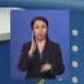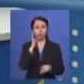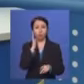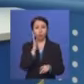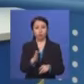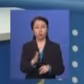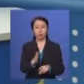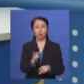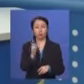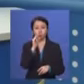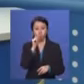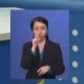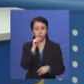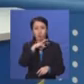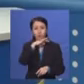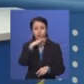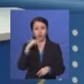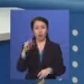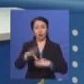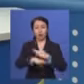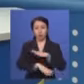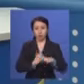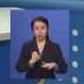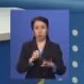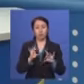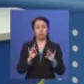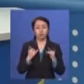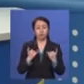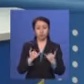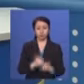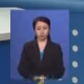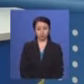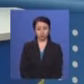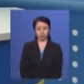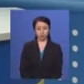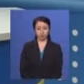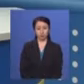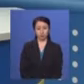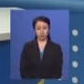грозит подозреваемому за многократное хищение в материале департамента полиции.